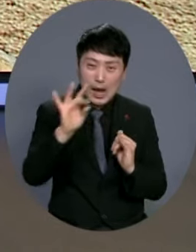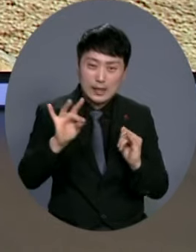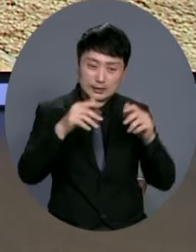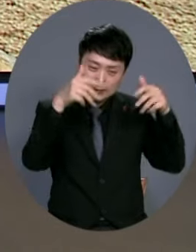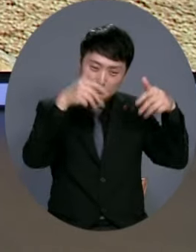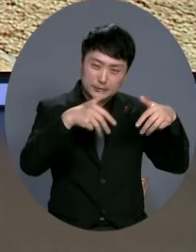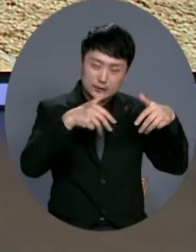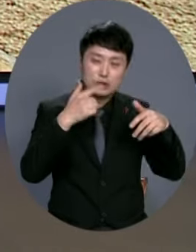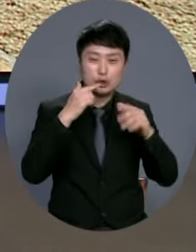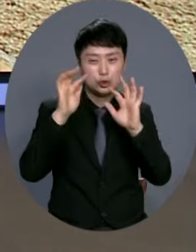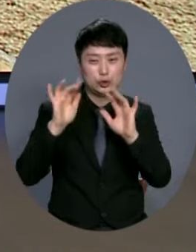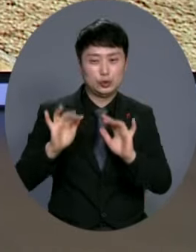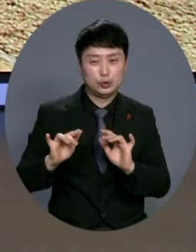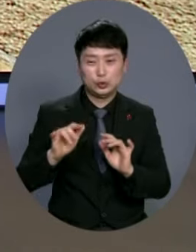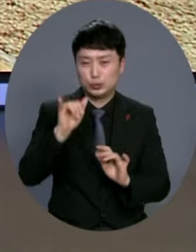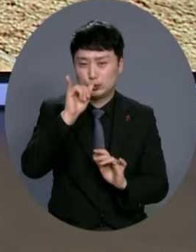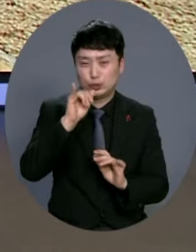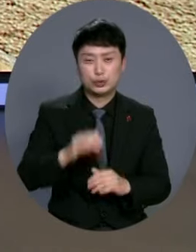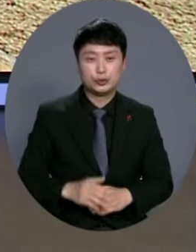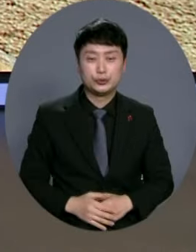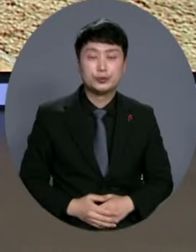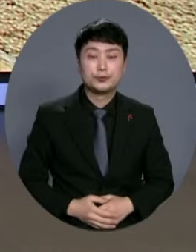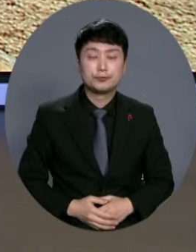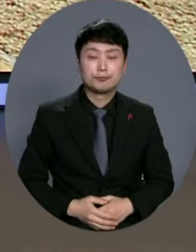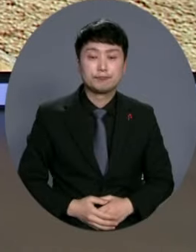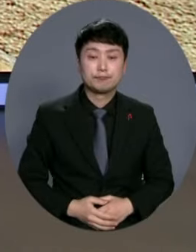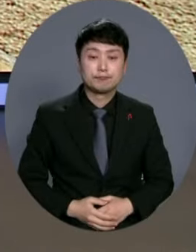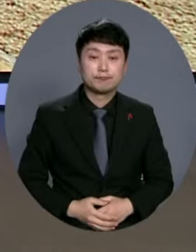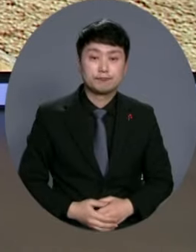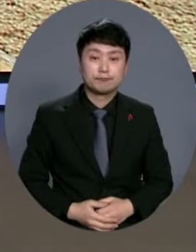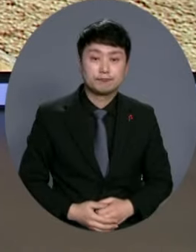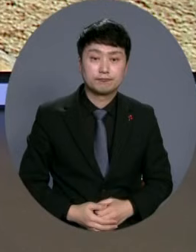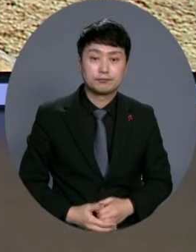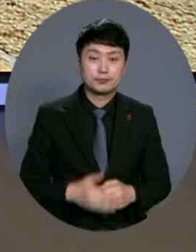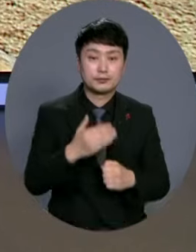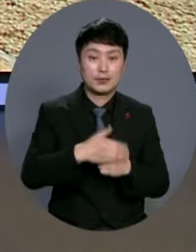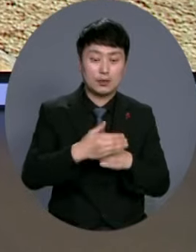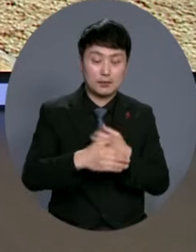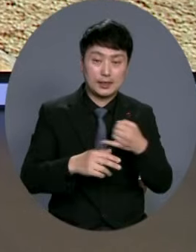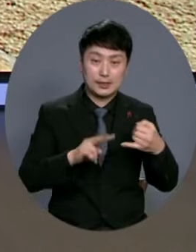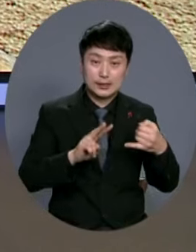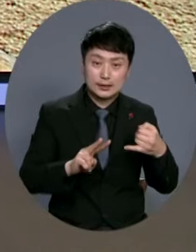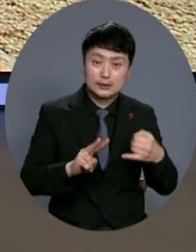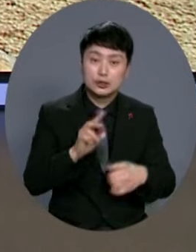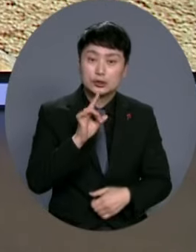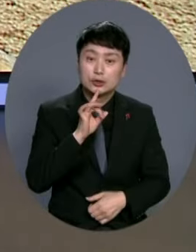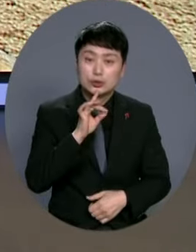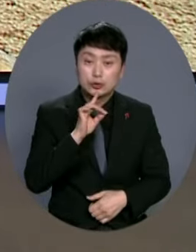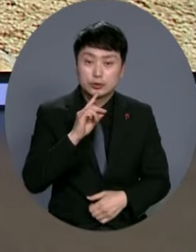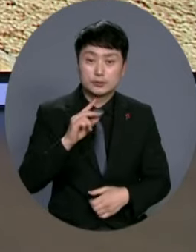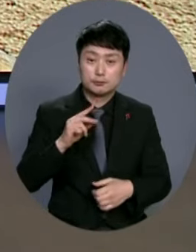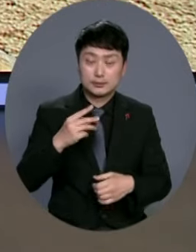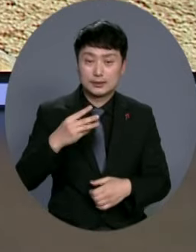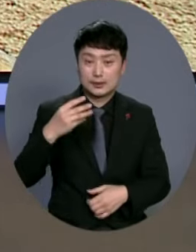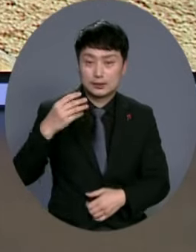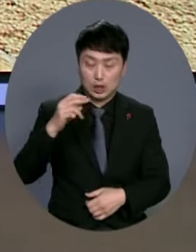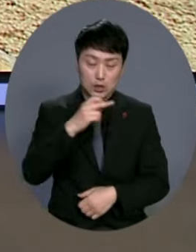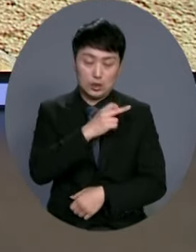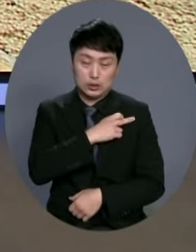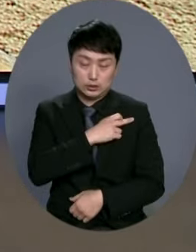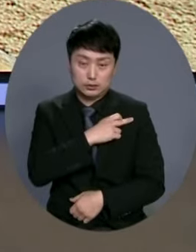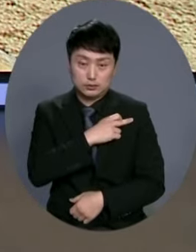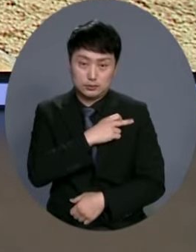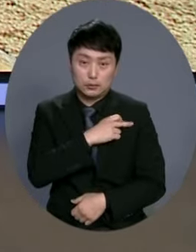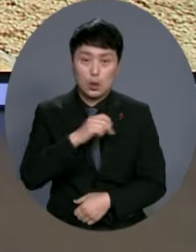또는 눈이 내리는 곳이 있겠습니다 자세한 기온 살펴보시면 대구의 아침 기온 영하 2도 구미는 영하 3도 영주는 영하